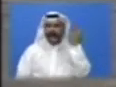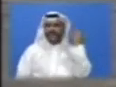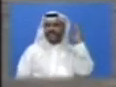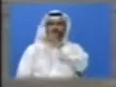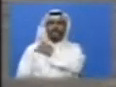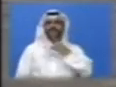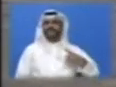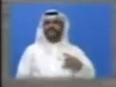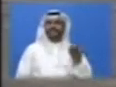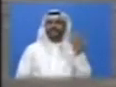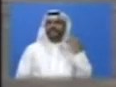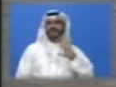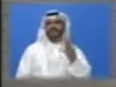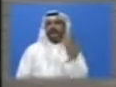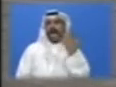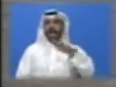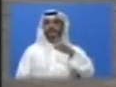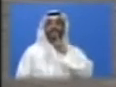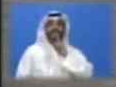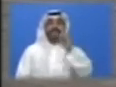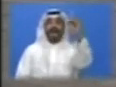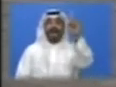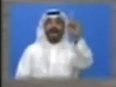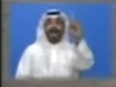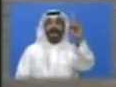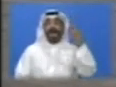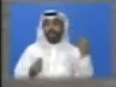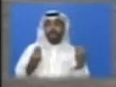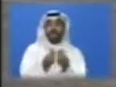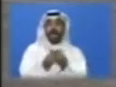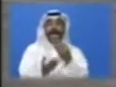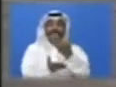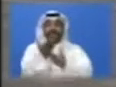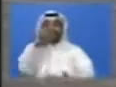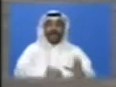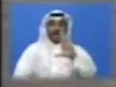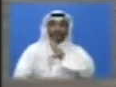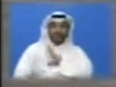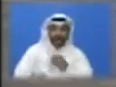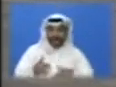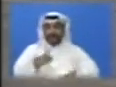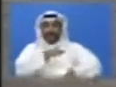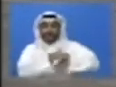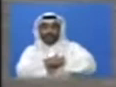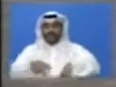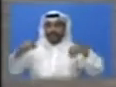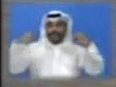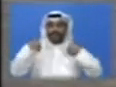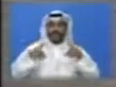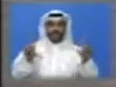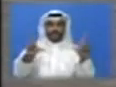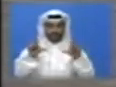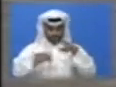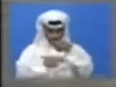يوغوسلافيا السابقة منذ ما يزيد عن 5 عقود، وتبنتها صربيا وأخذت نفس المسار. عماد عبد